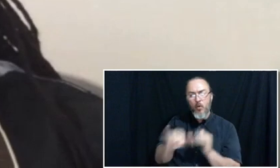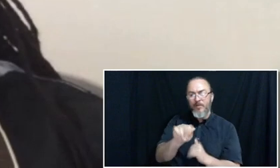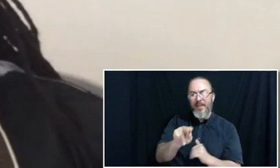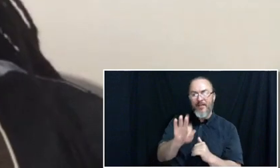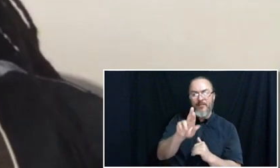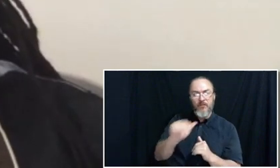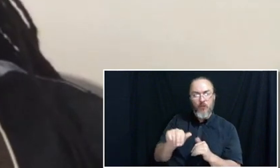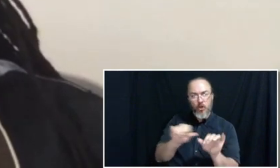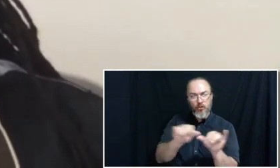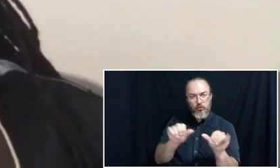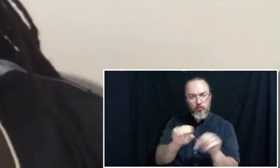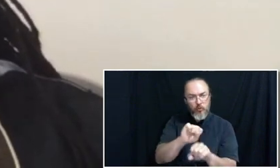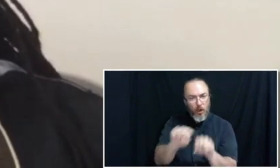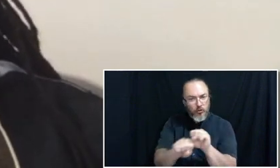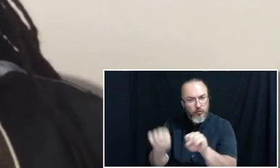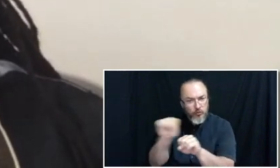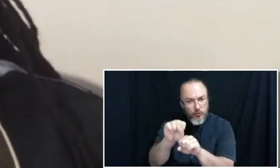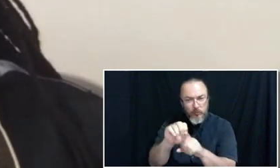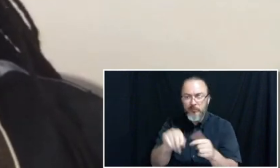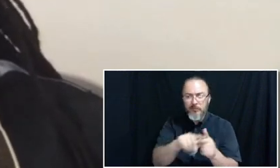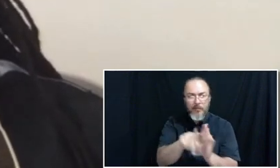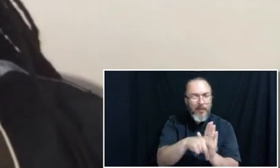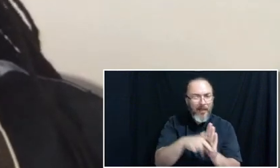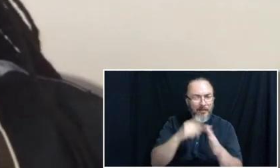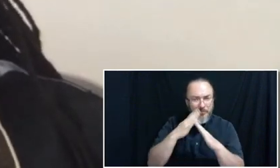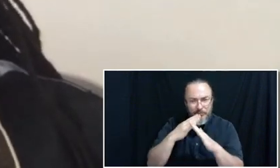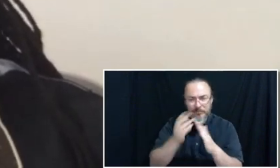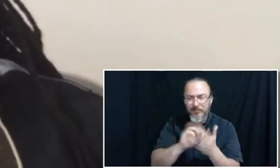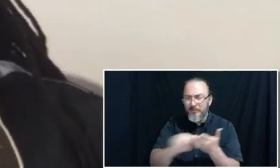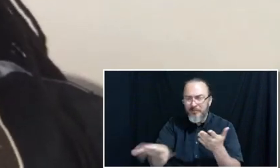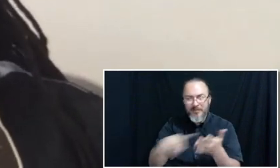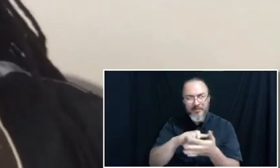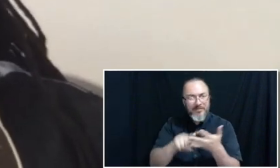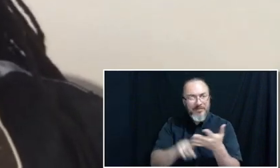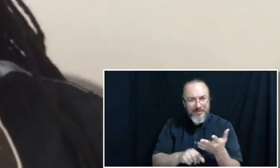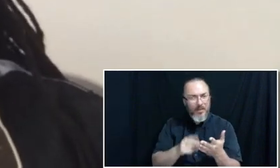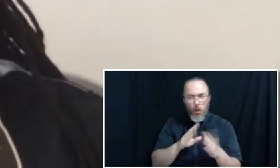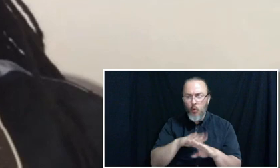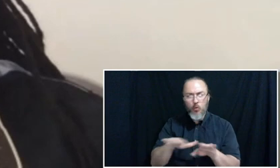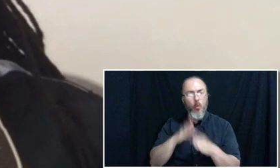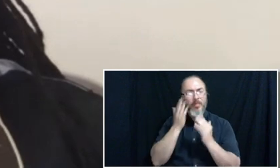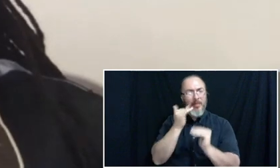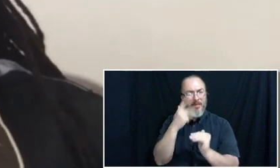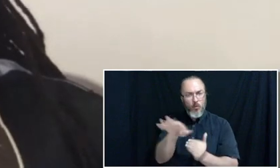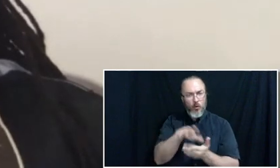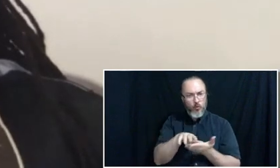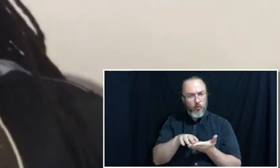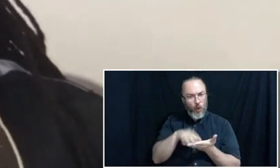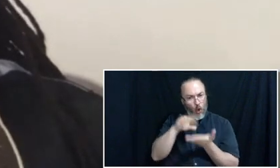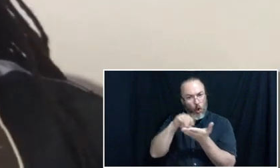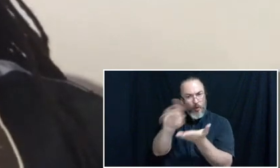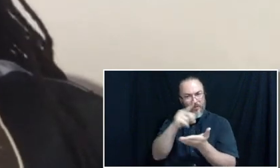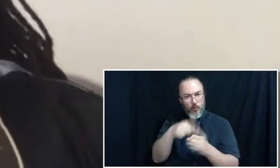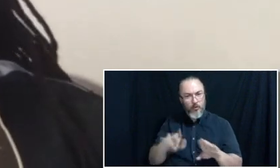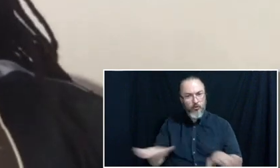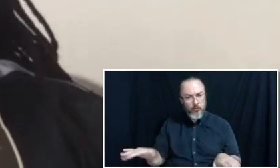enfants dans l'établissement scolaire. Nous avons des politiques et des plans de travail qui favorisent l'apprentissage.